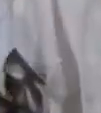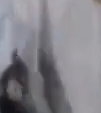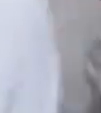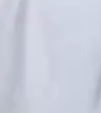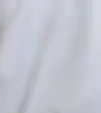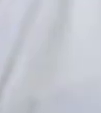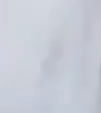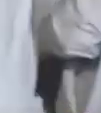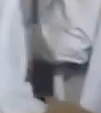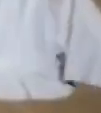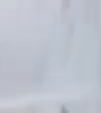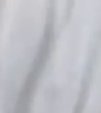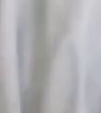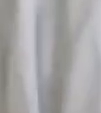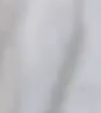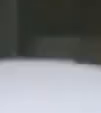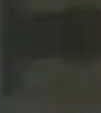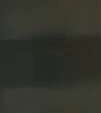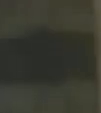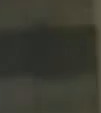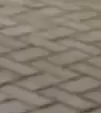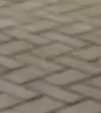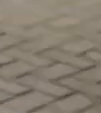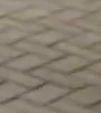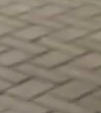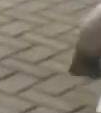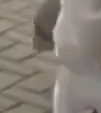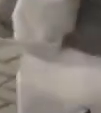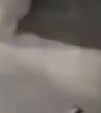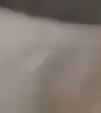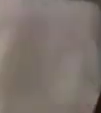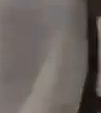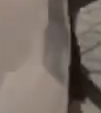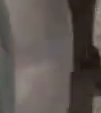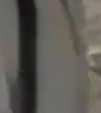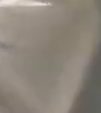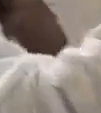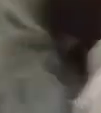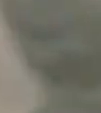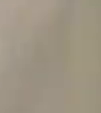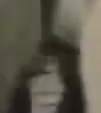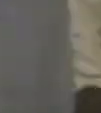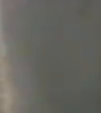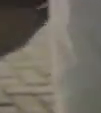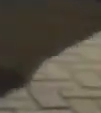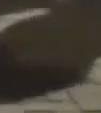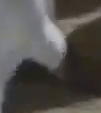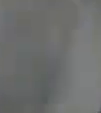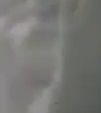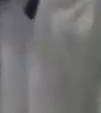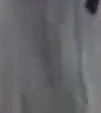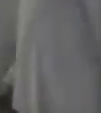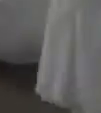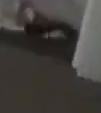Muzdalifah menjadi salah satu kewajiban yang harus dilakukan para jemaah haji. Lokasi ini merupakan daerah terbuka di antara Mekah dan Mina yang